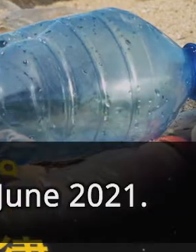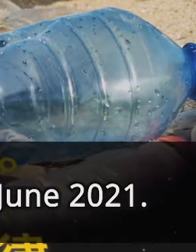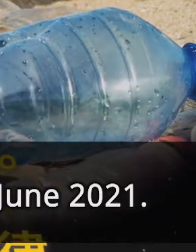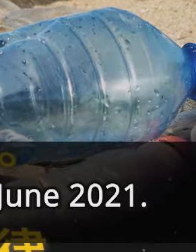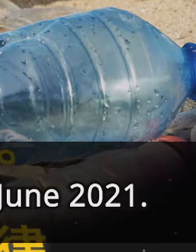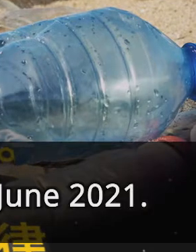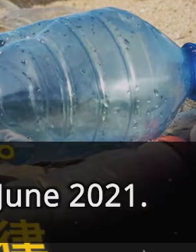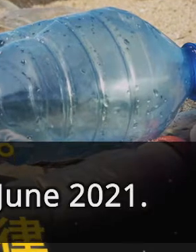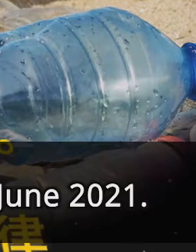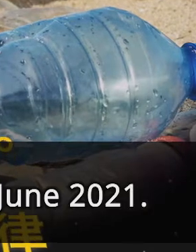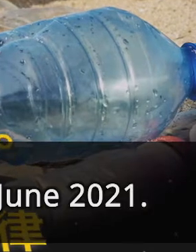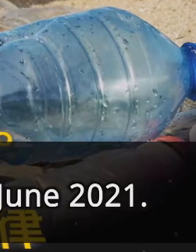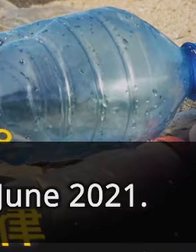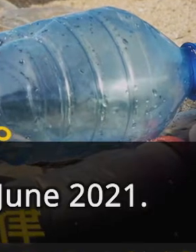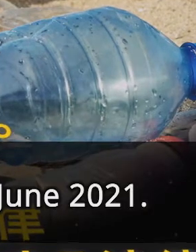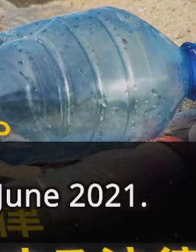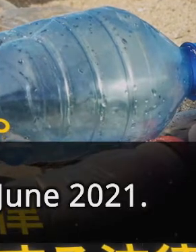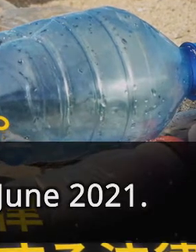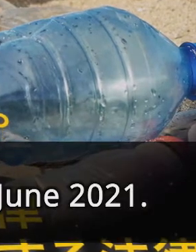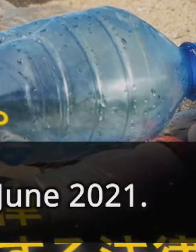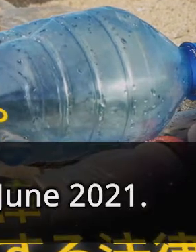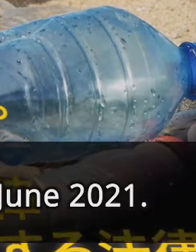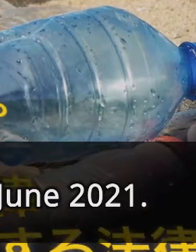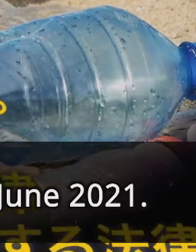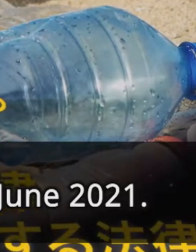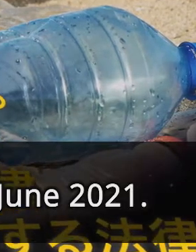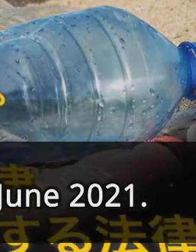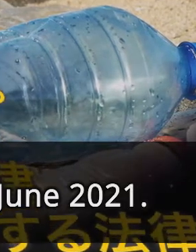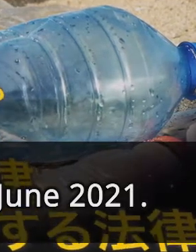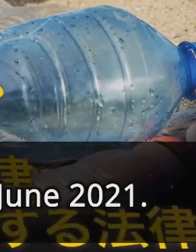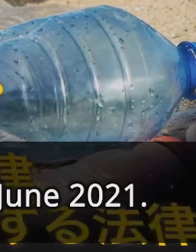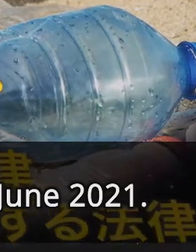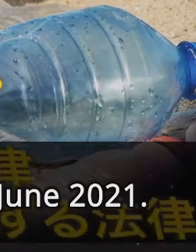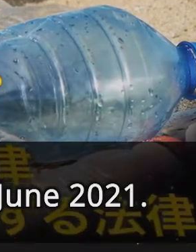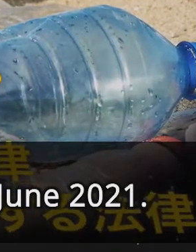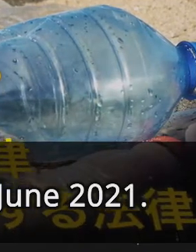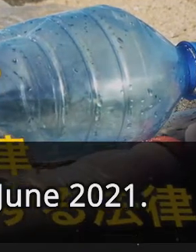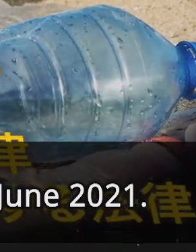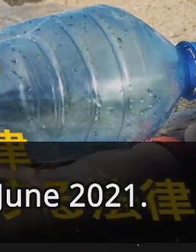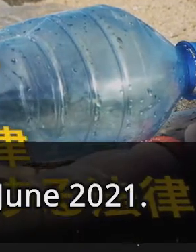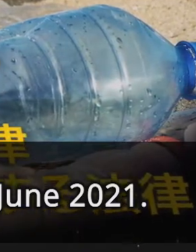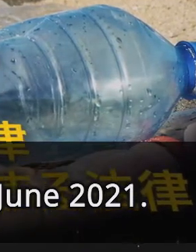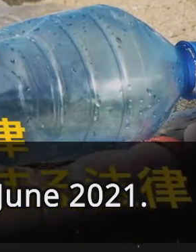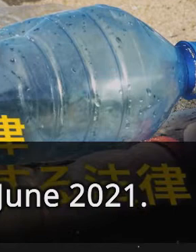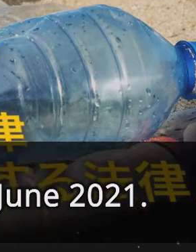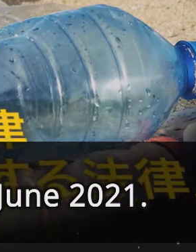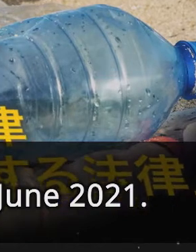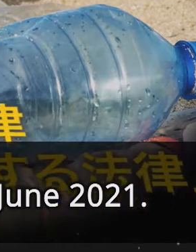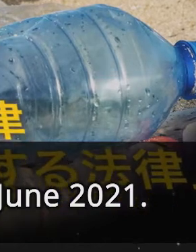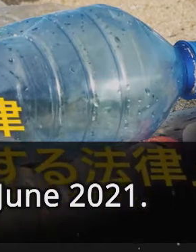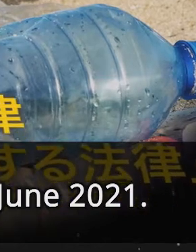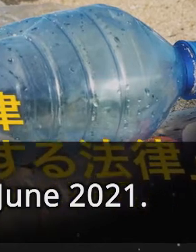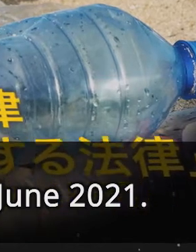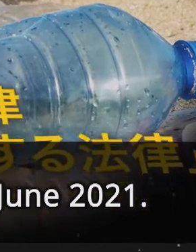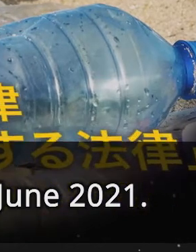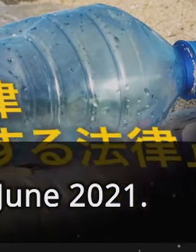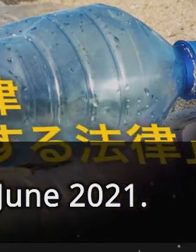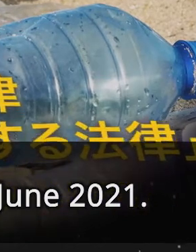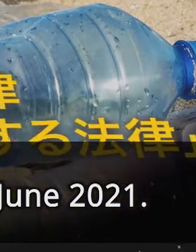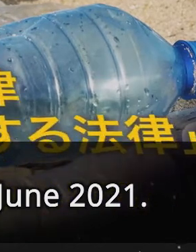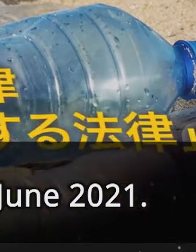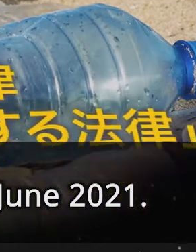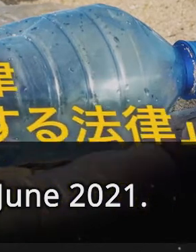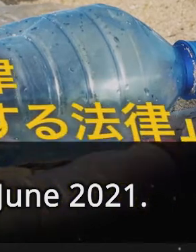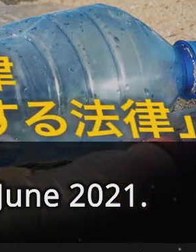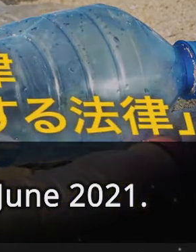例は3年6月に新たな法律プラスチックにかかるし現場感の促進等に関する法律が